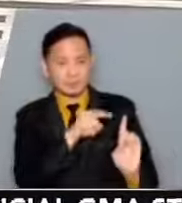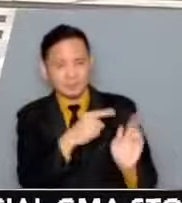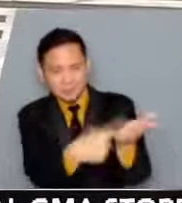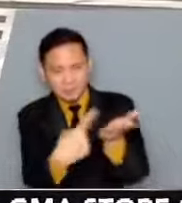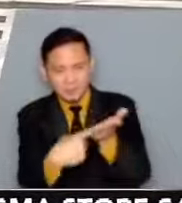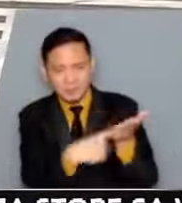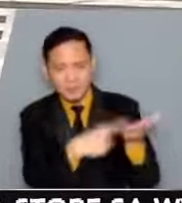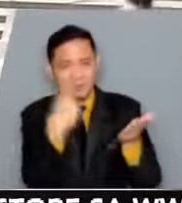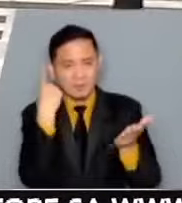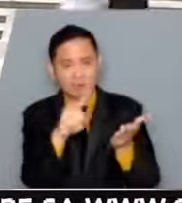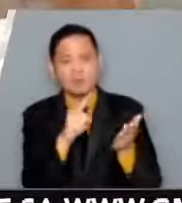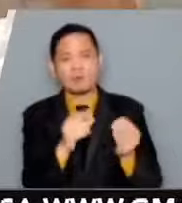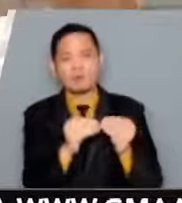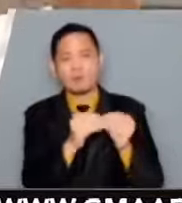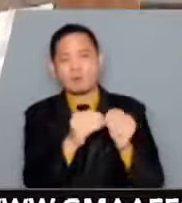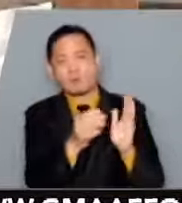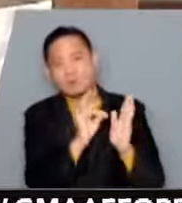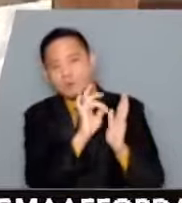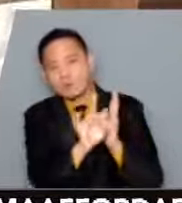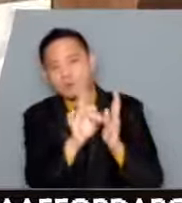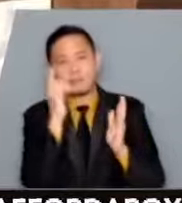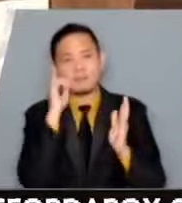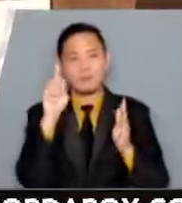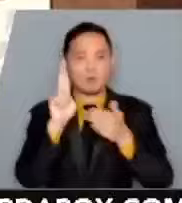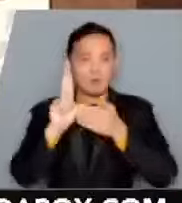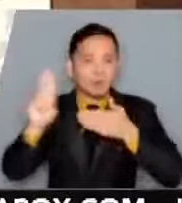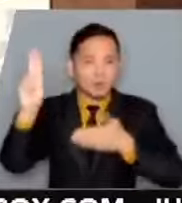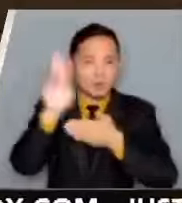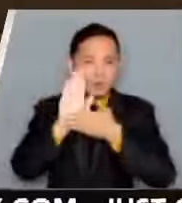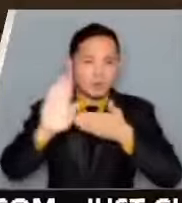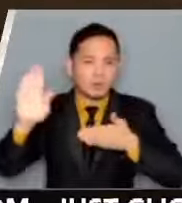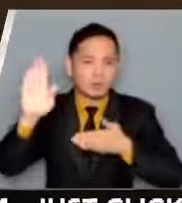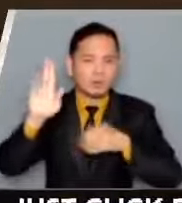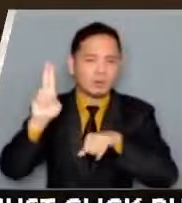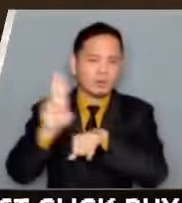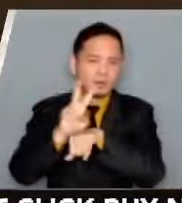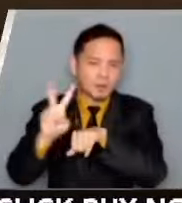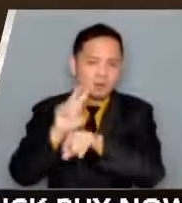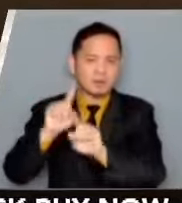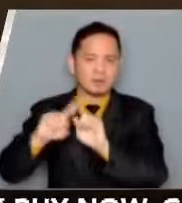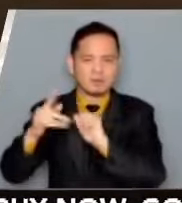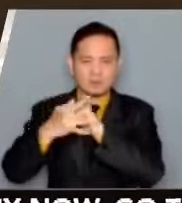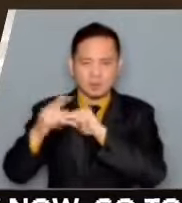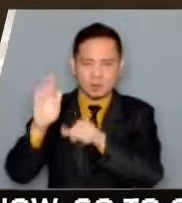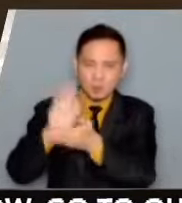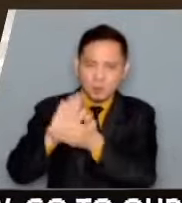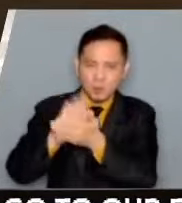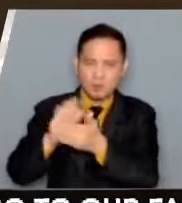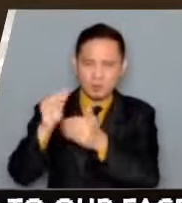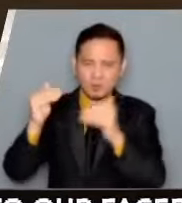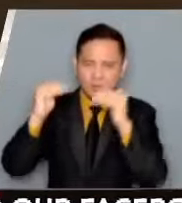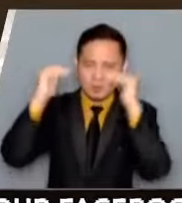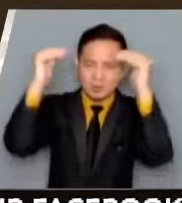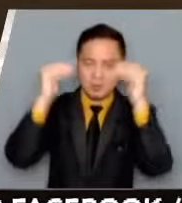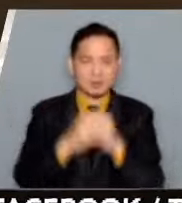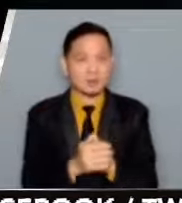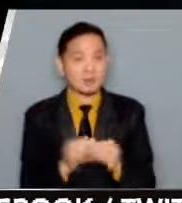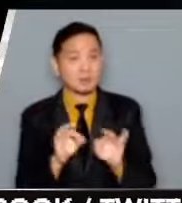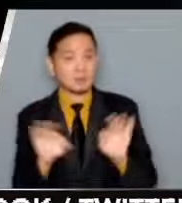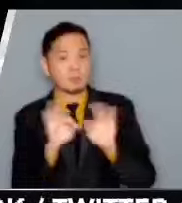Education o mga kolehiyo at technical at vocational sch the intention is to keep Basic Education in The Hands of